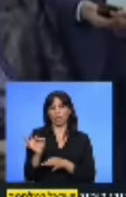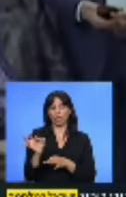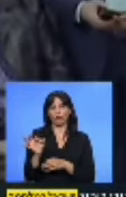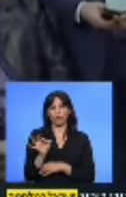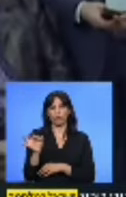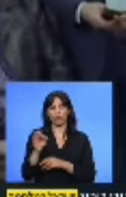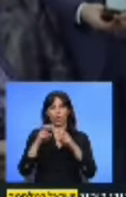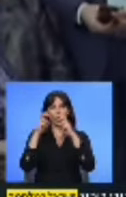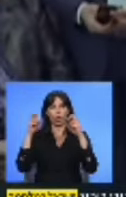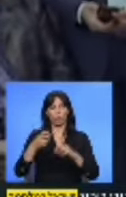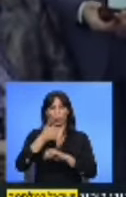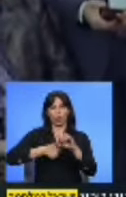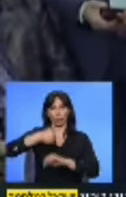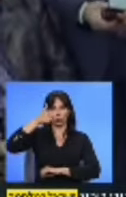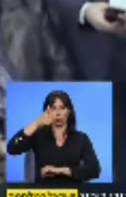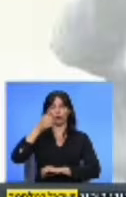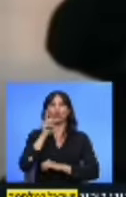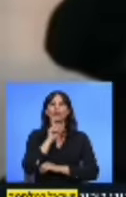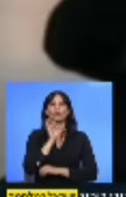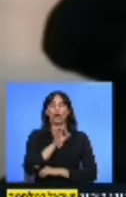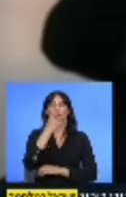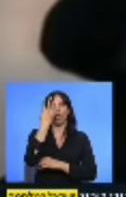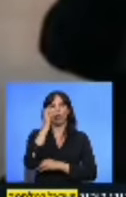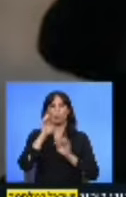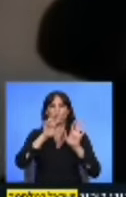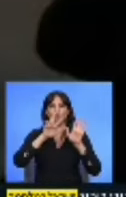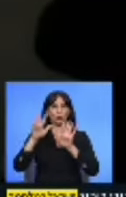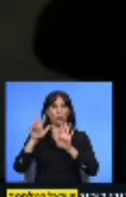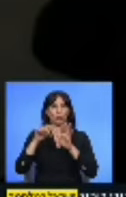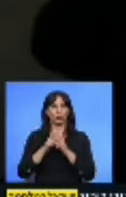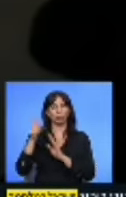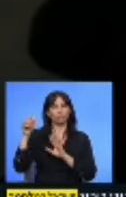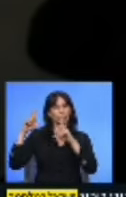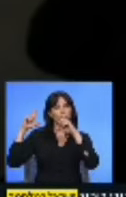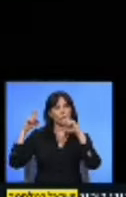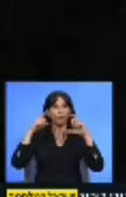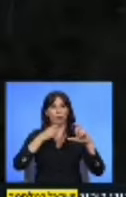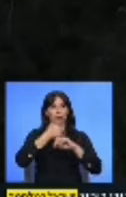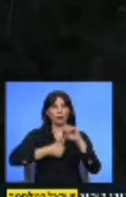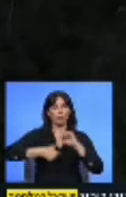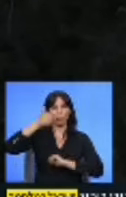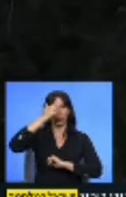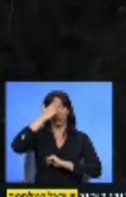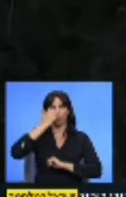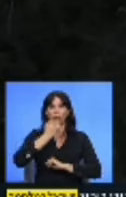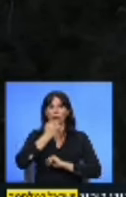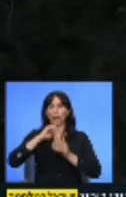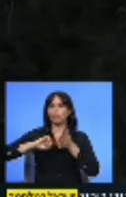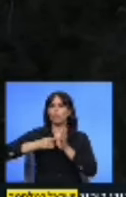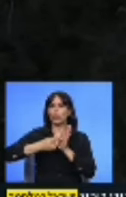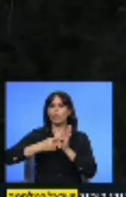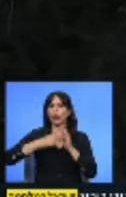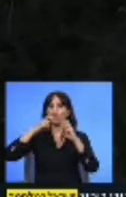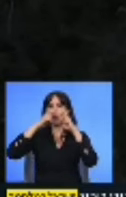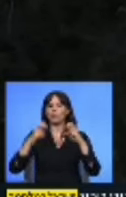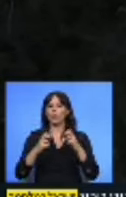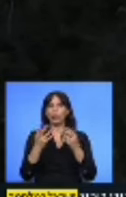עמותה 48. מצולם לצידו של בכיר חמאס רזי חמד. מה המטרה של העמותה הזאת?